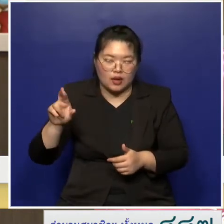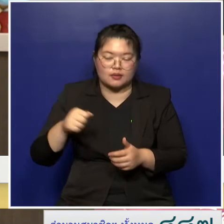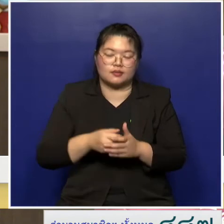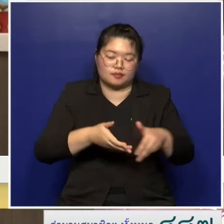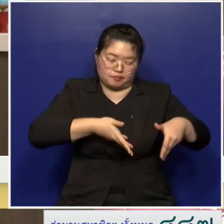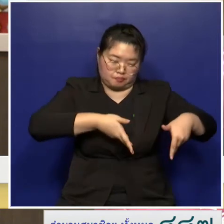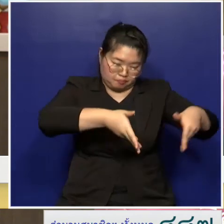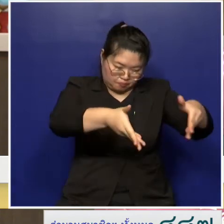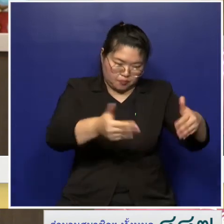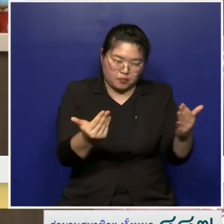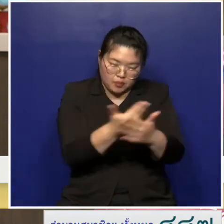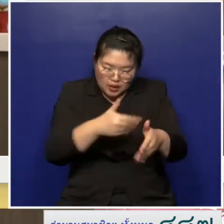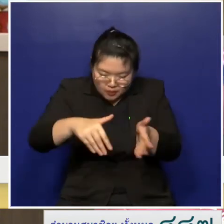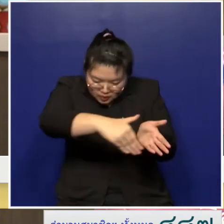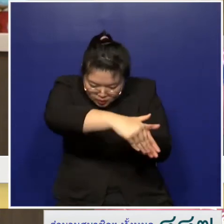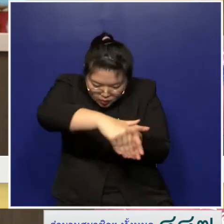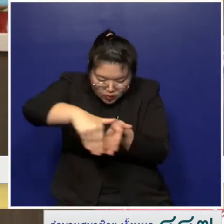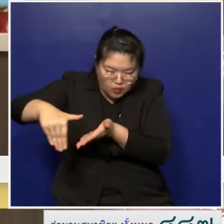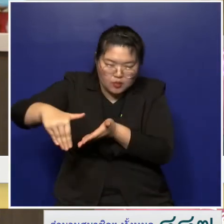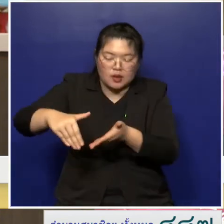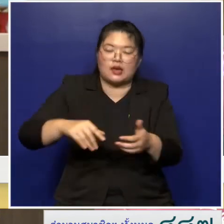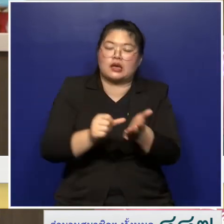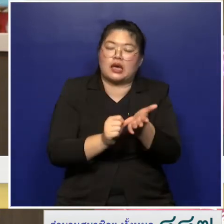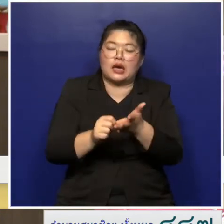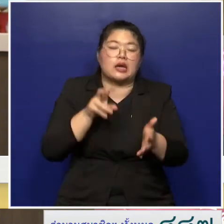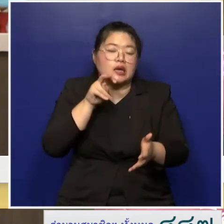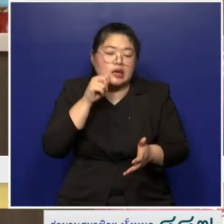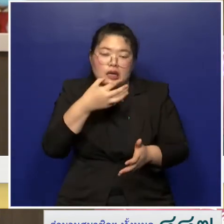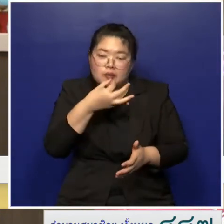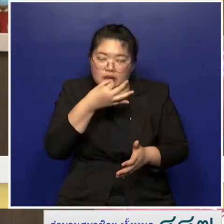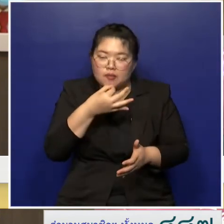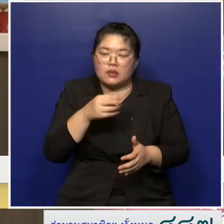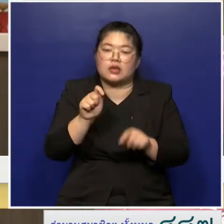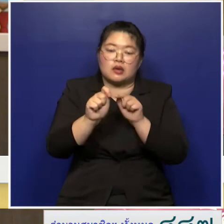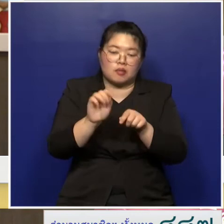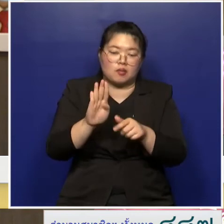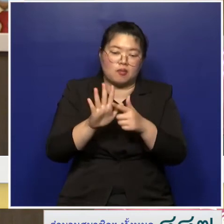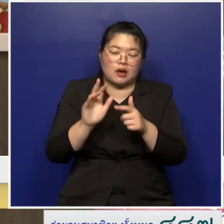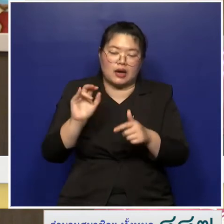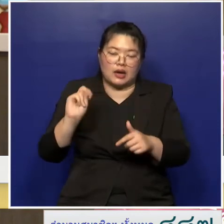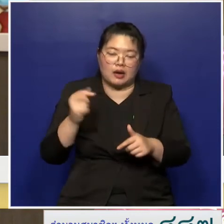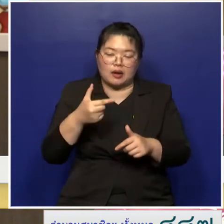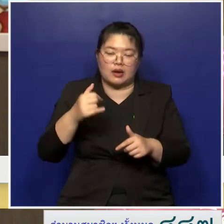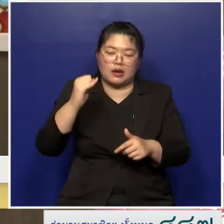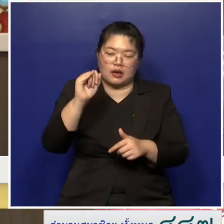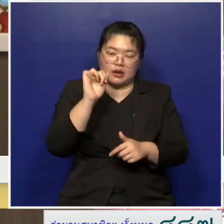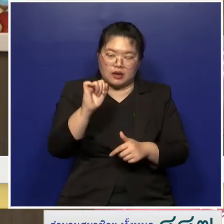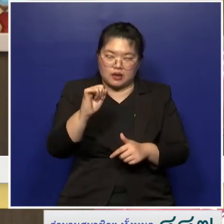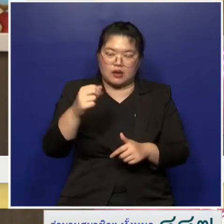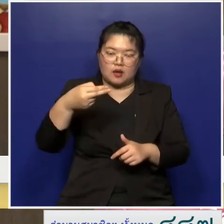บางส่นเพื่แ้ไขปญหาน้ำเข็มในพ้นที่้เภอบังใหญ่เป็นต้นจิอยากฝากใหหนวยงาน